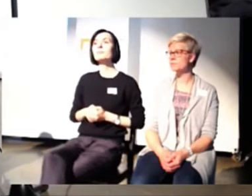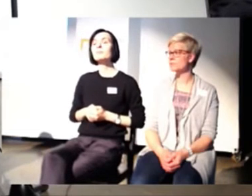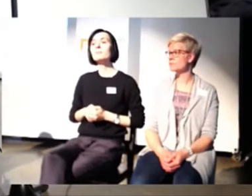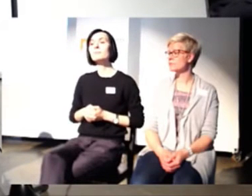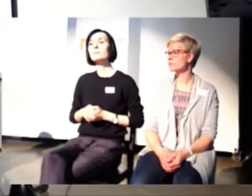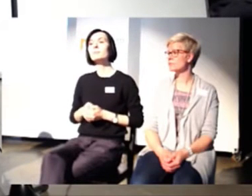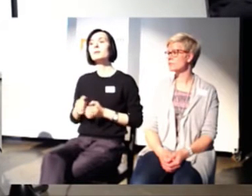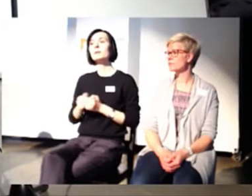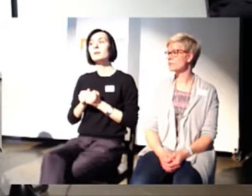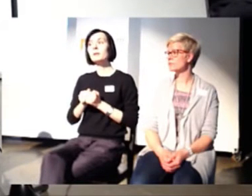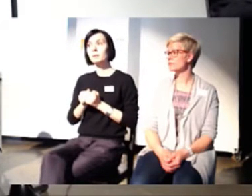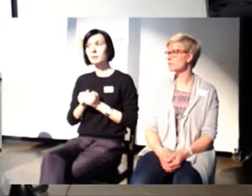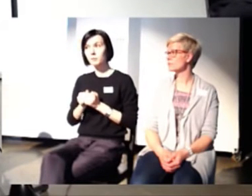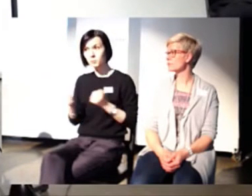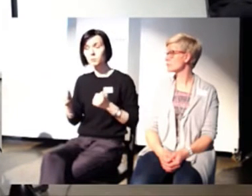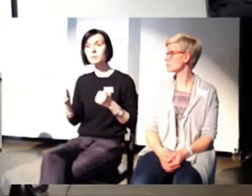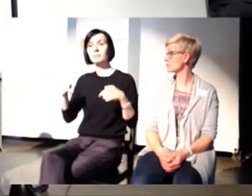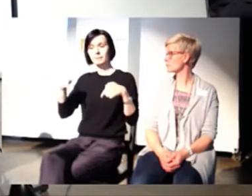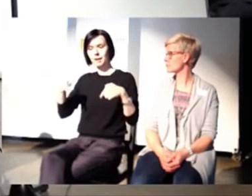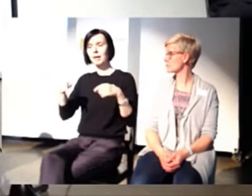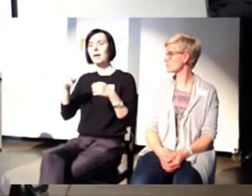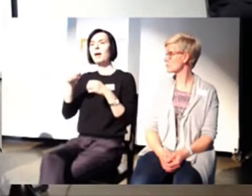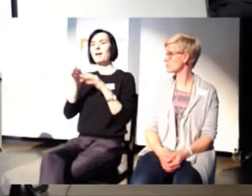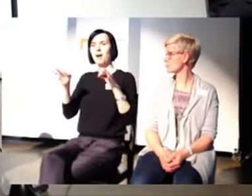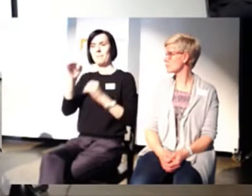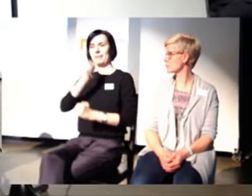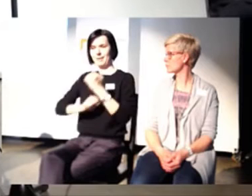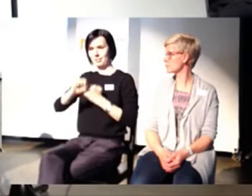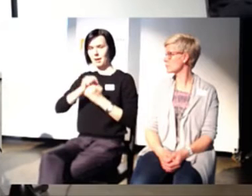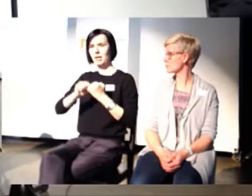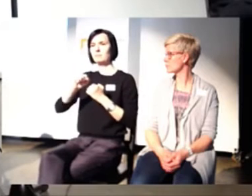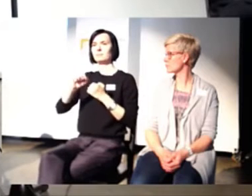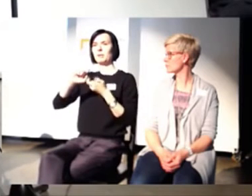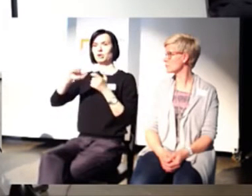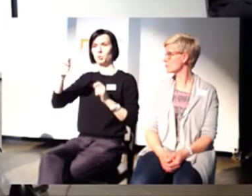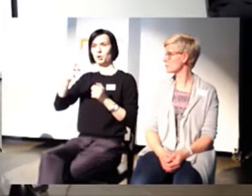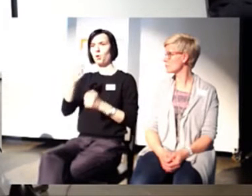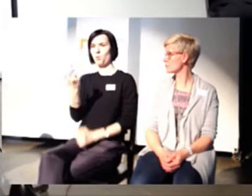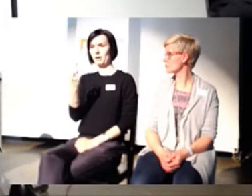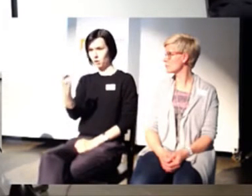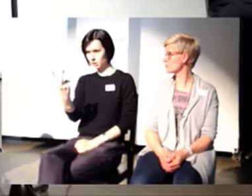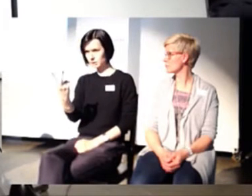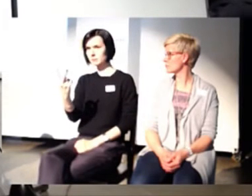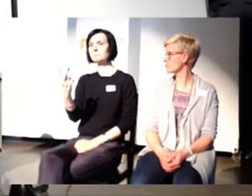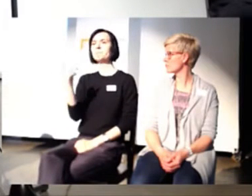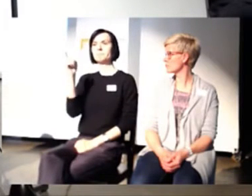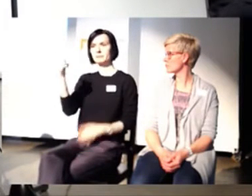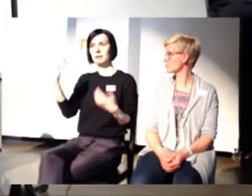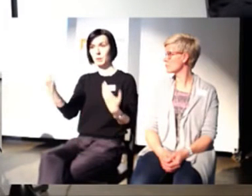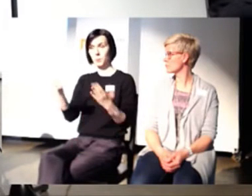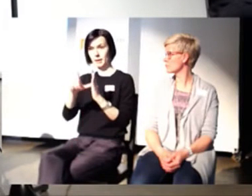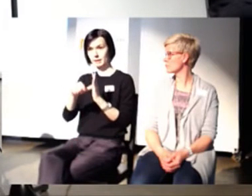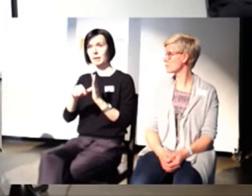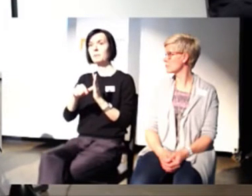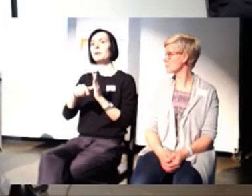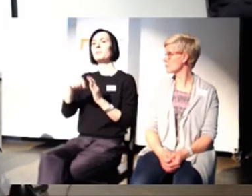nyt kaapelitehtaalla, studiossa numero 2, on taiteilija Islannista, muotoilija ja visuaalinen